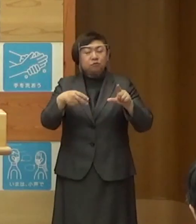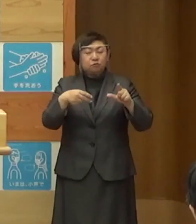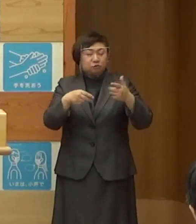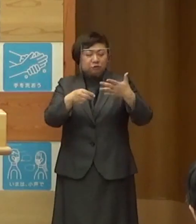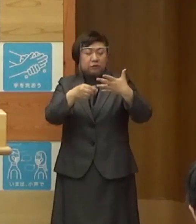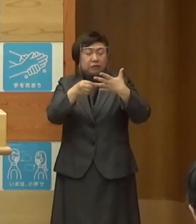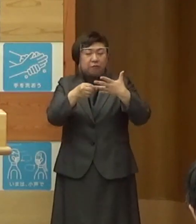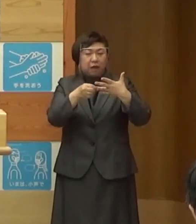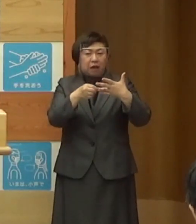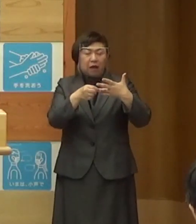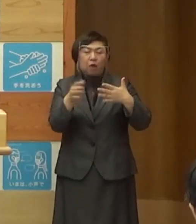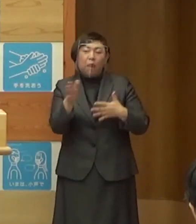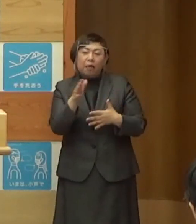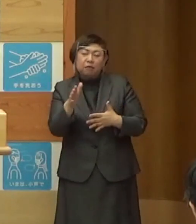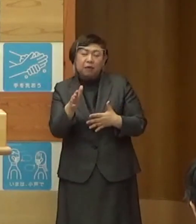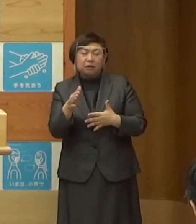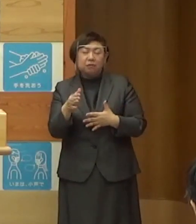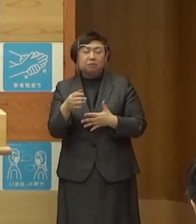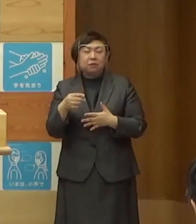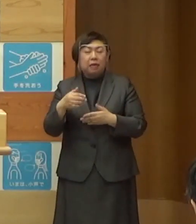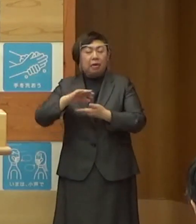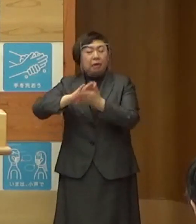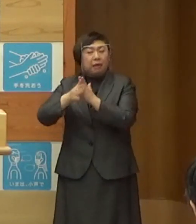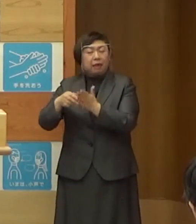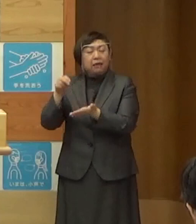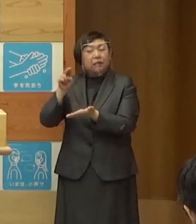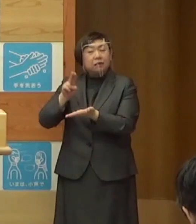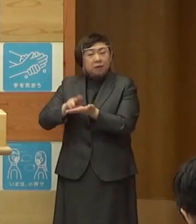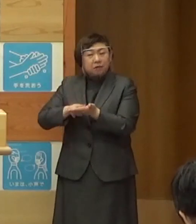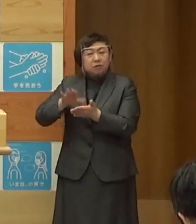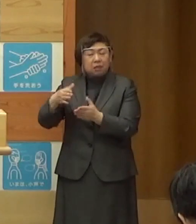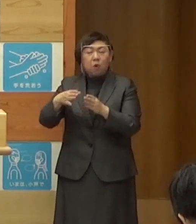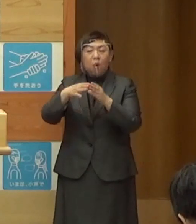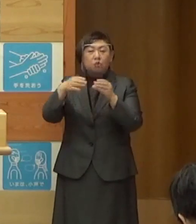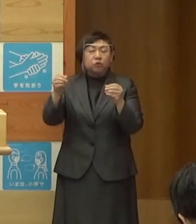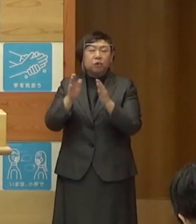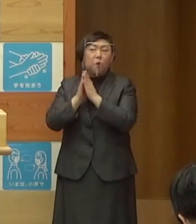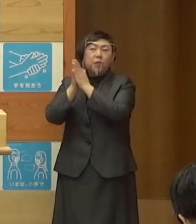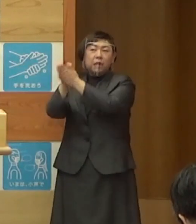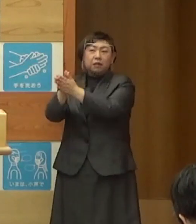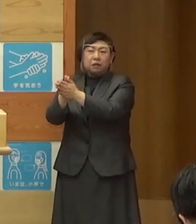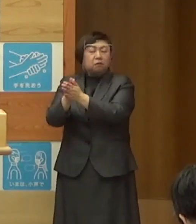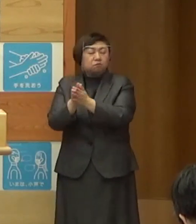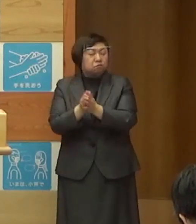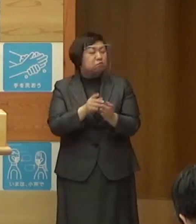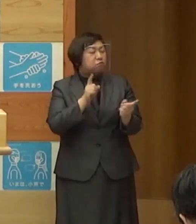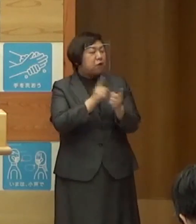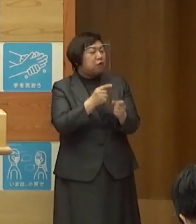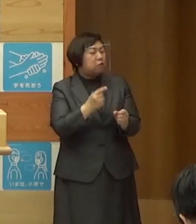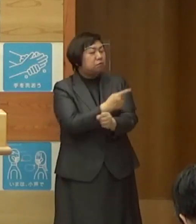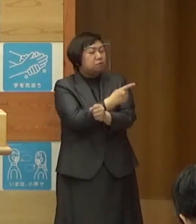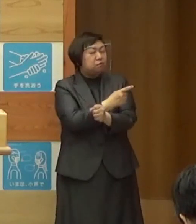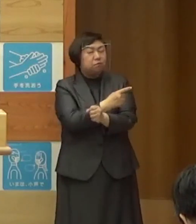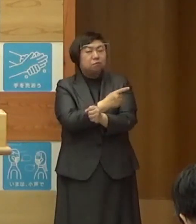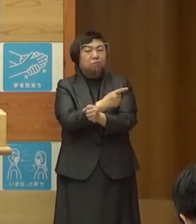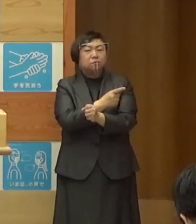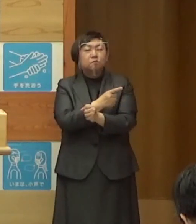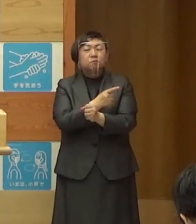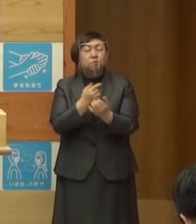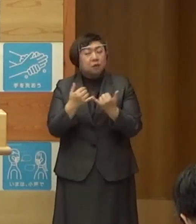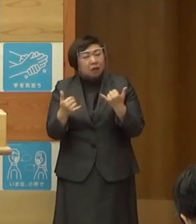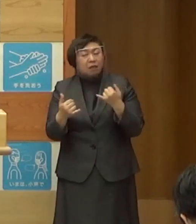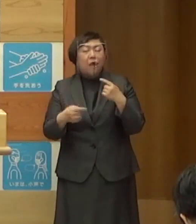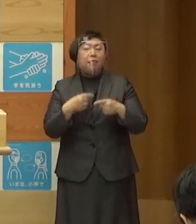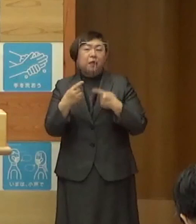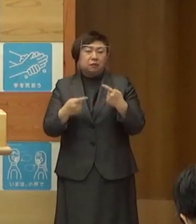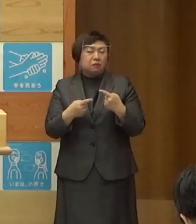らいだなってことで各都道府県決めていても、いざ国に対してお願いしたら、いやそれだったら対象になりませんよとかですね、